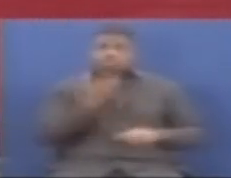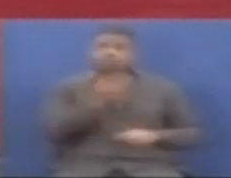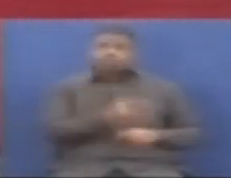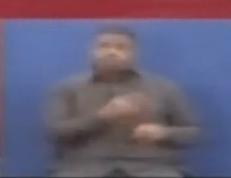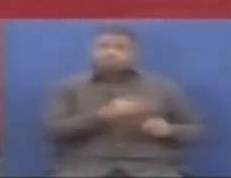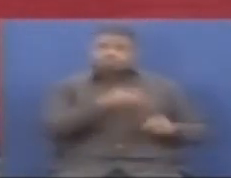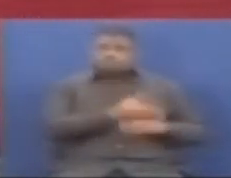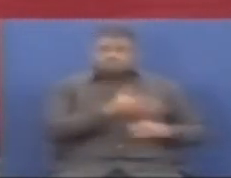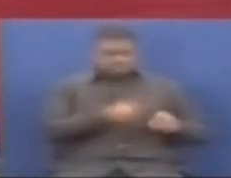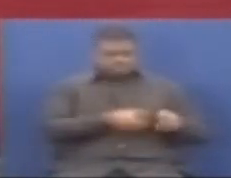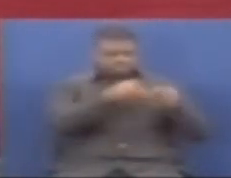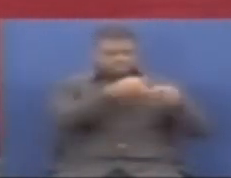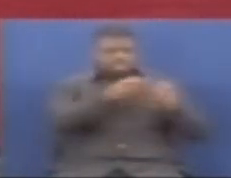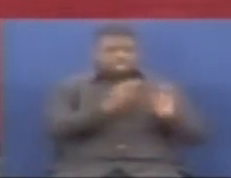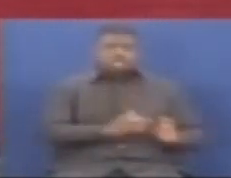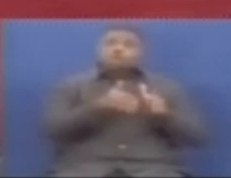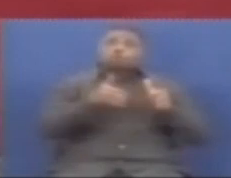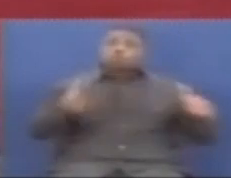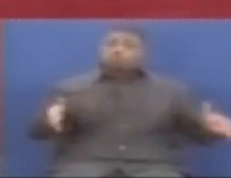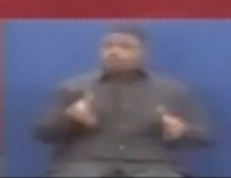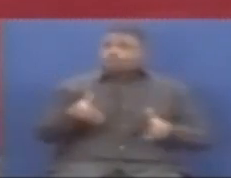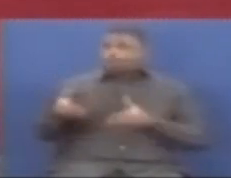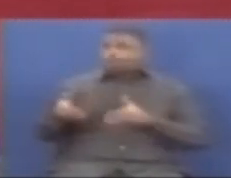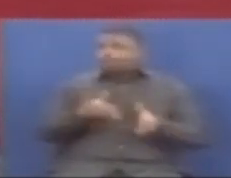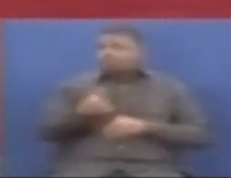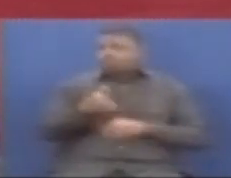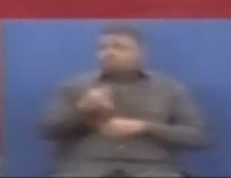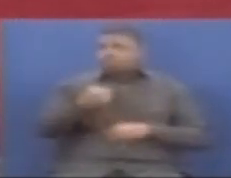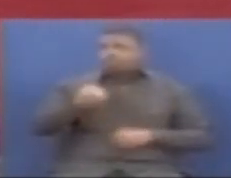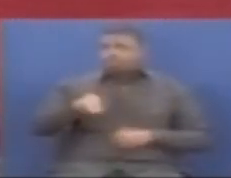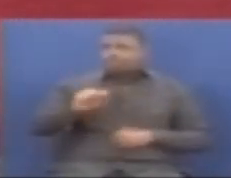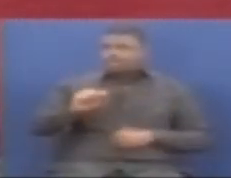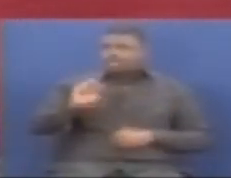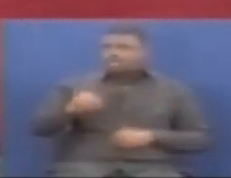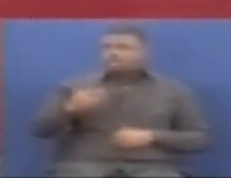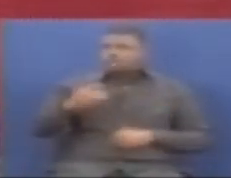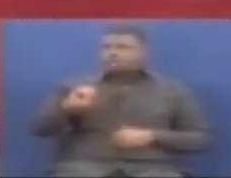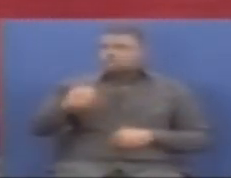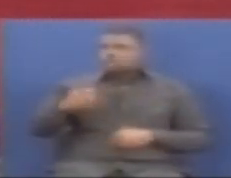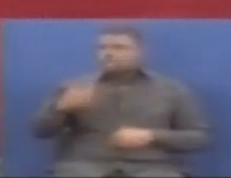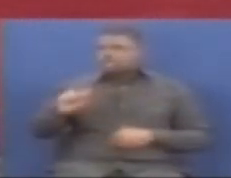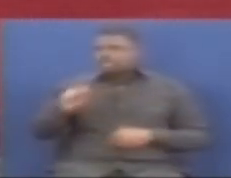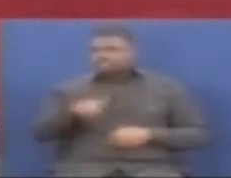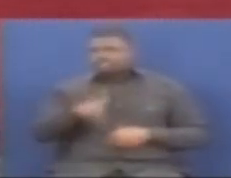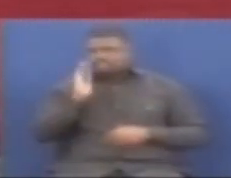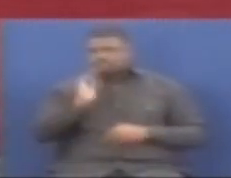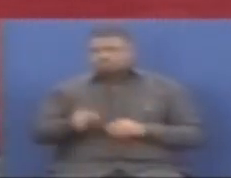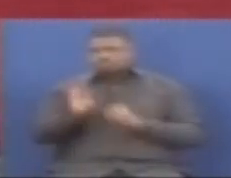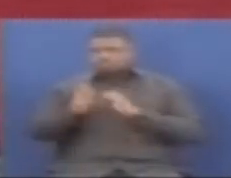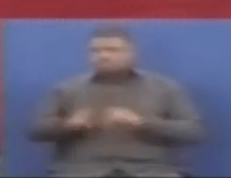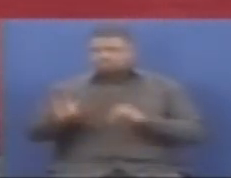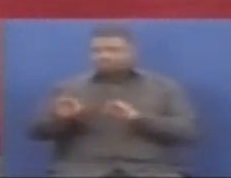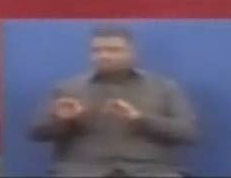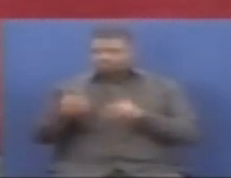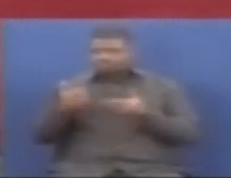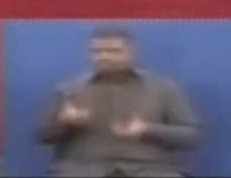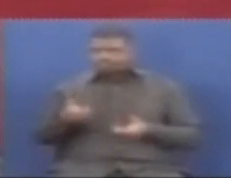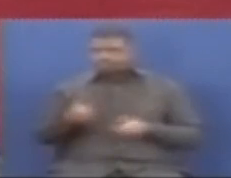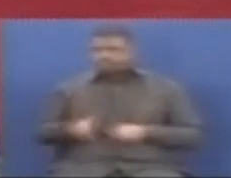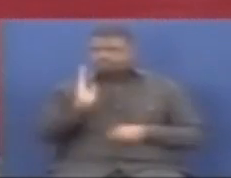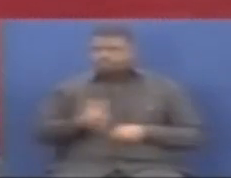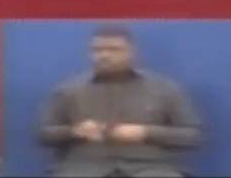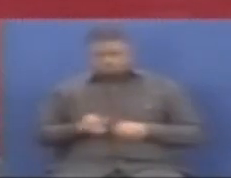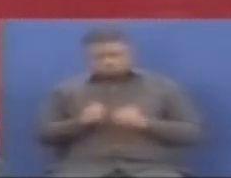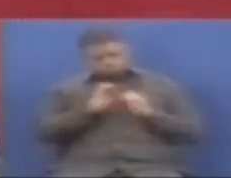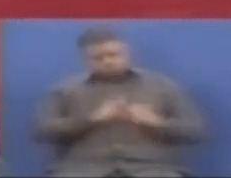spika, nimefika maeneo haya na nimeongea pia na wananchi wa Silori Simba, wananchi wa Mgeta wameridhika kwa kiwango kikubwa kazi iliyofanyika. Kwa hiyo